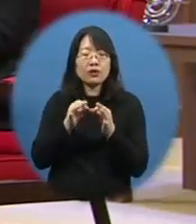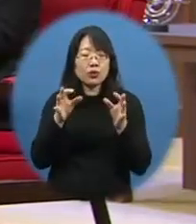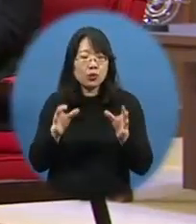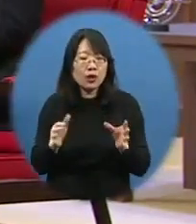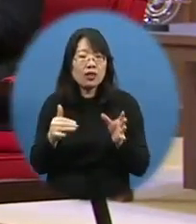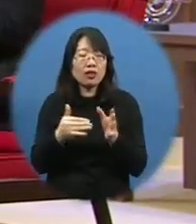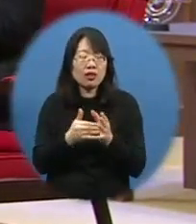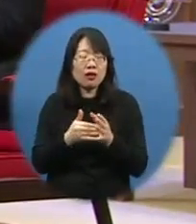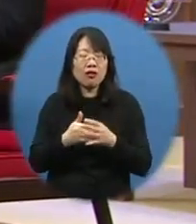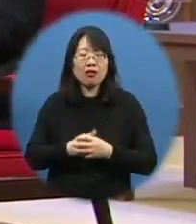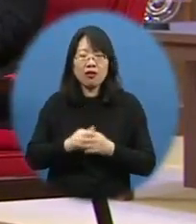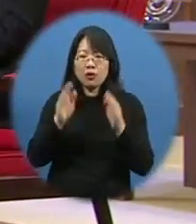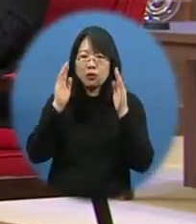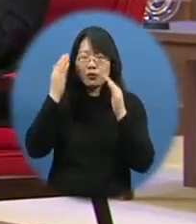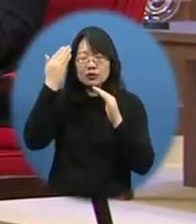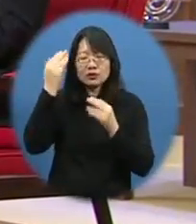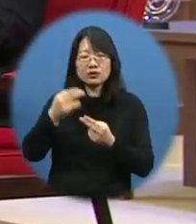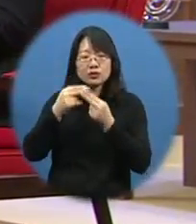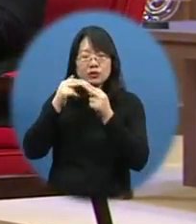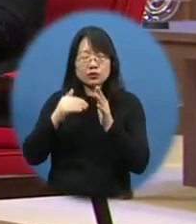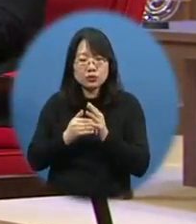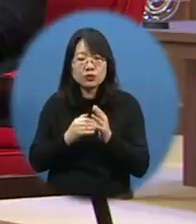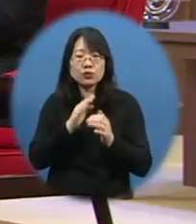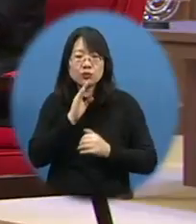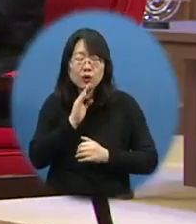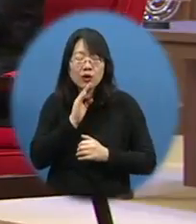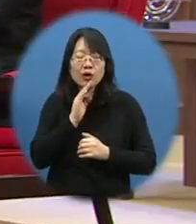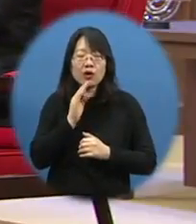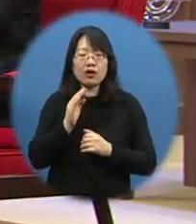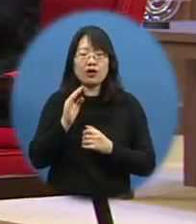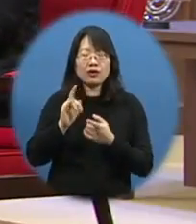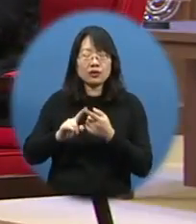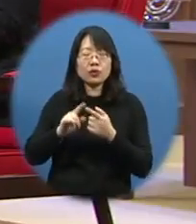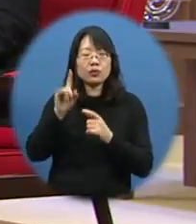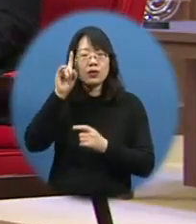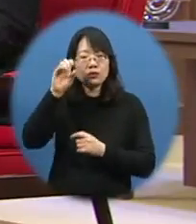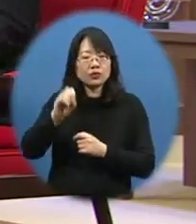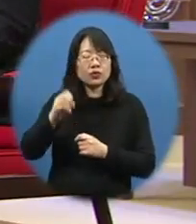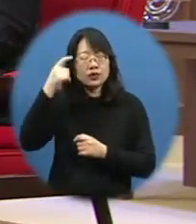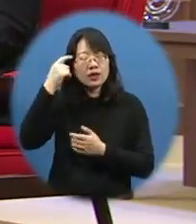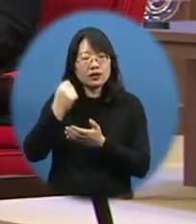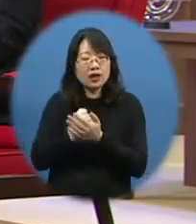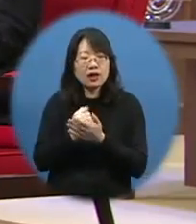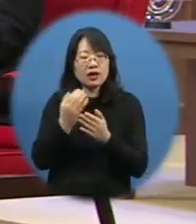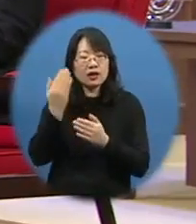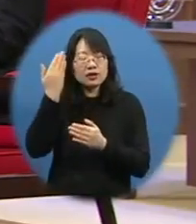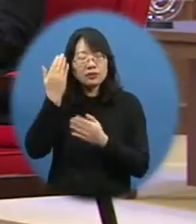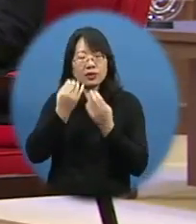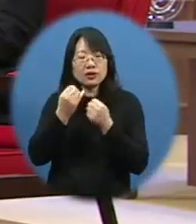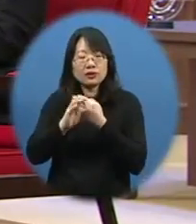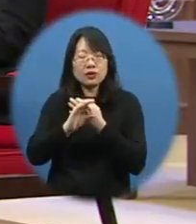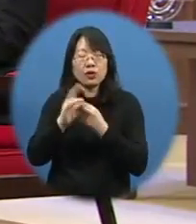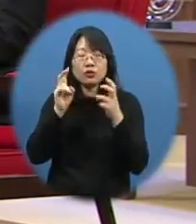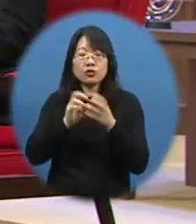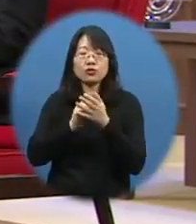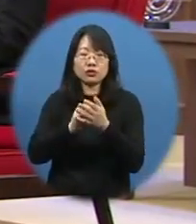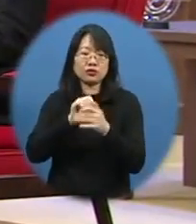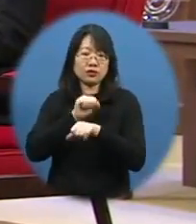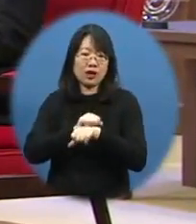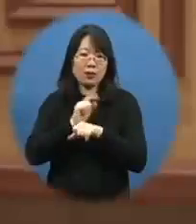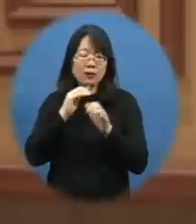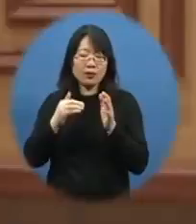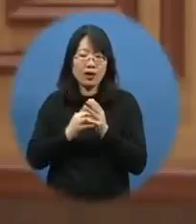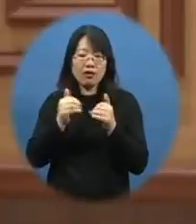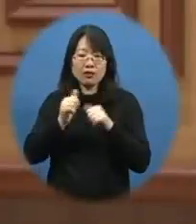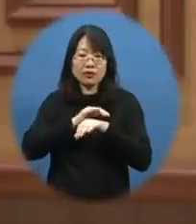거죠. 그렇죠. 공부는 지식 습득이고. 그렇죠. 그것이 전부라는 생각을. 지식이 많으면 취직 잘하고. 그렇죠. 그런데요. 그것이